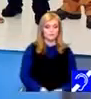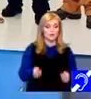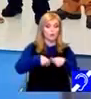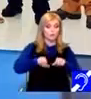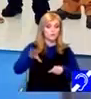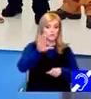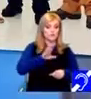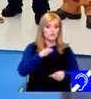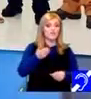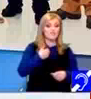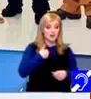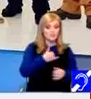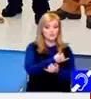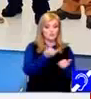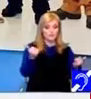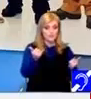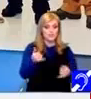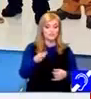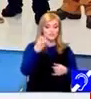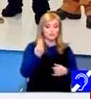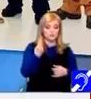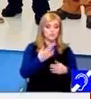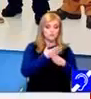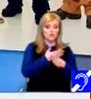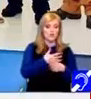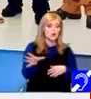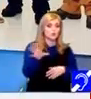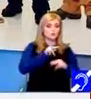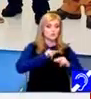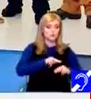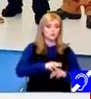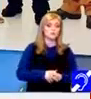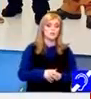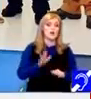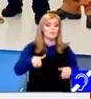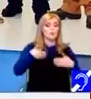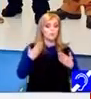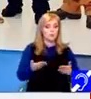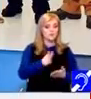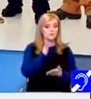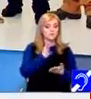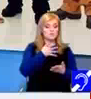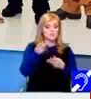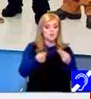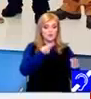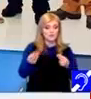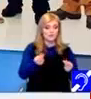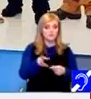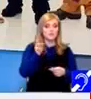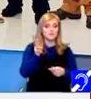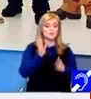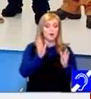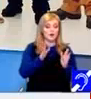Comisia Europeană vrea asigurări sociale pentru toți angajații, inclusiv pentru cei sezonieri, și propune ca aceștia să achită contribuții pentru